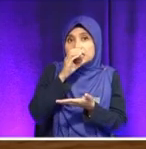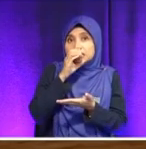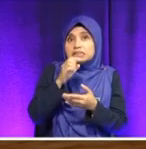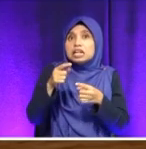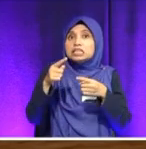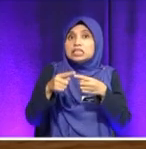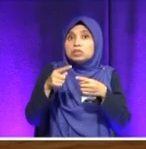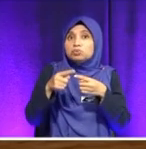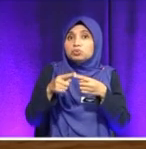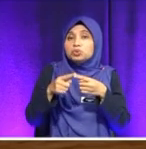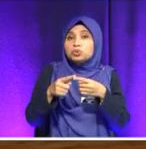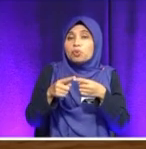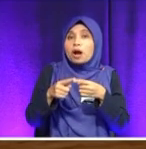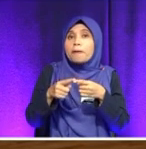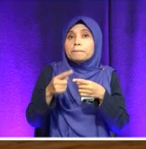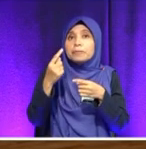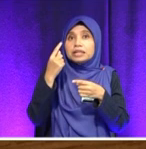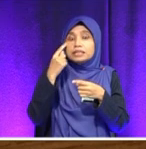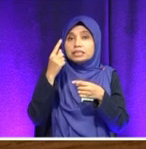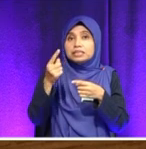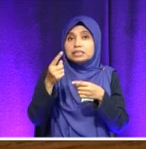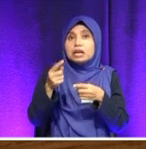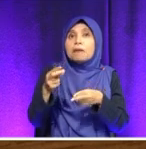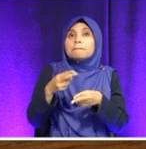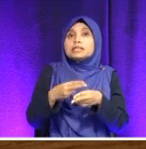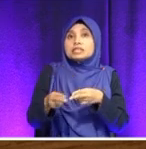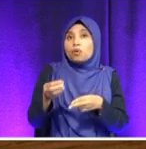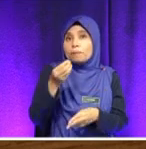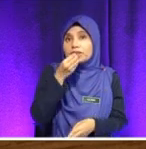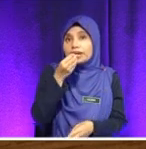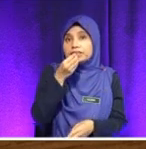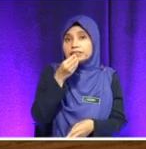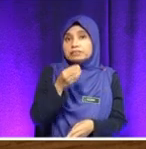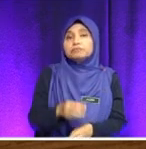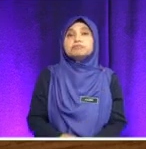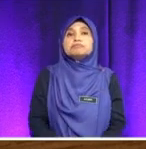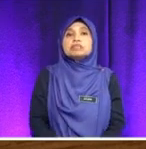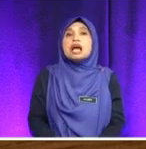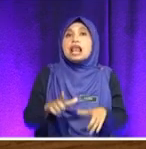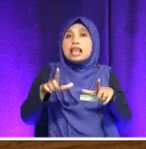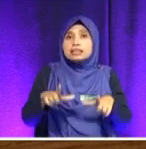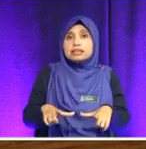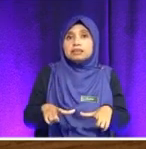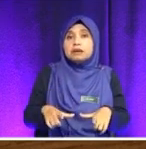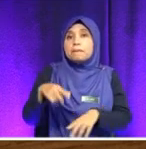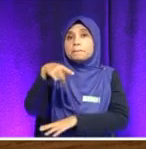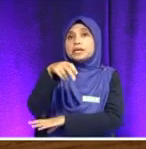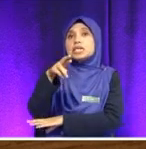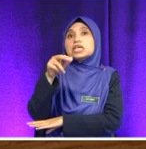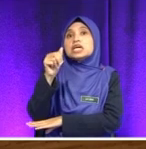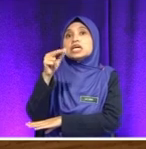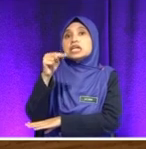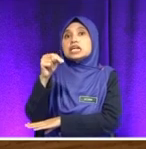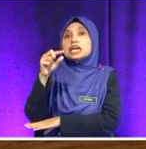pisau makan, alihkan pinggan makan dan letakkan napkin di tengah-tengah peranggu meja, letakkan peranggu perisa, nombor